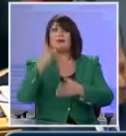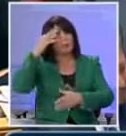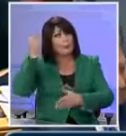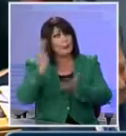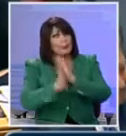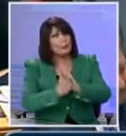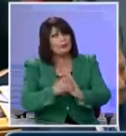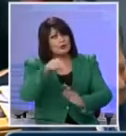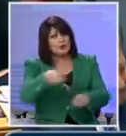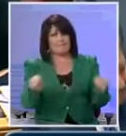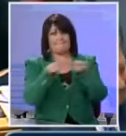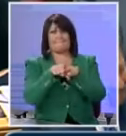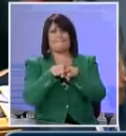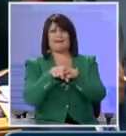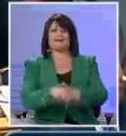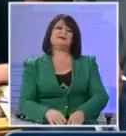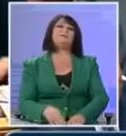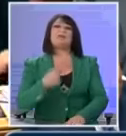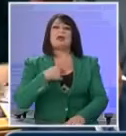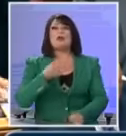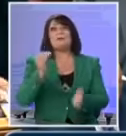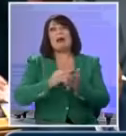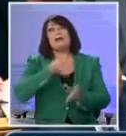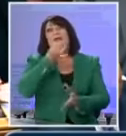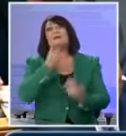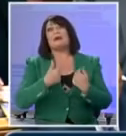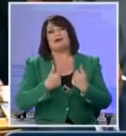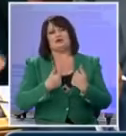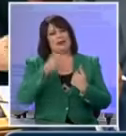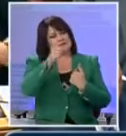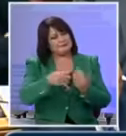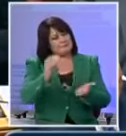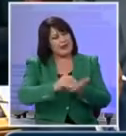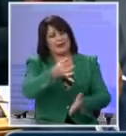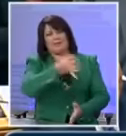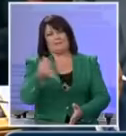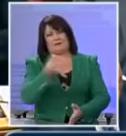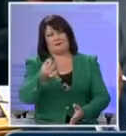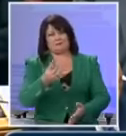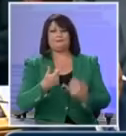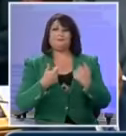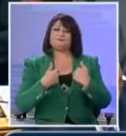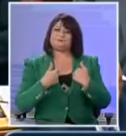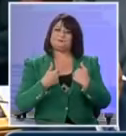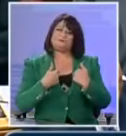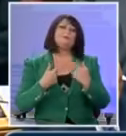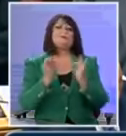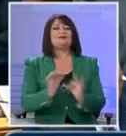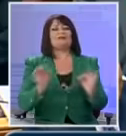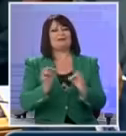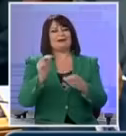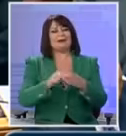πρόεδρε επειδή θα μιλήσετε ξανά και εγώ δεν θα μιλήσω να σας πω ότι εμείς δεν κάναμε προεκλογικές